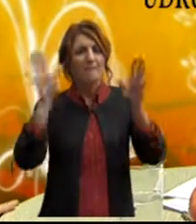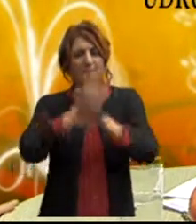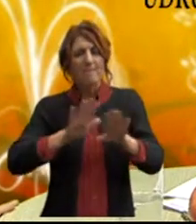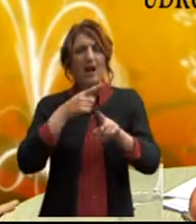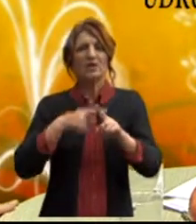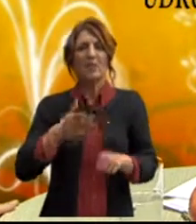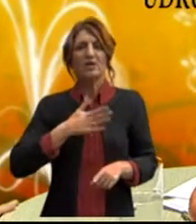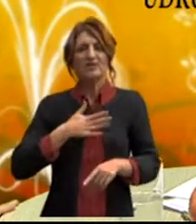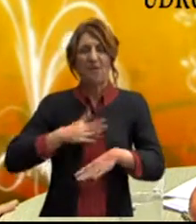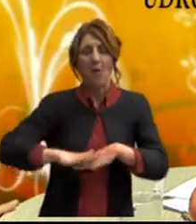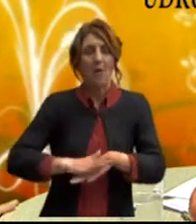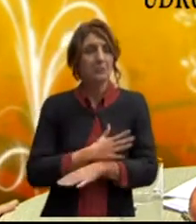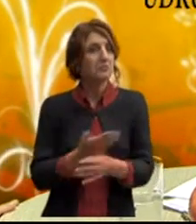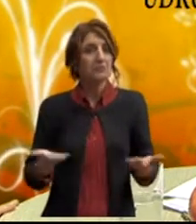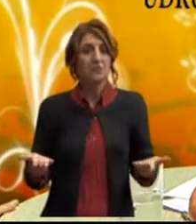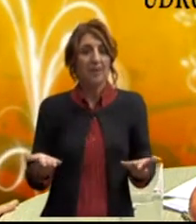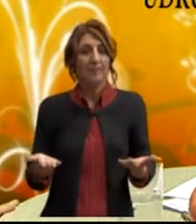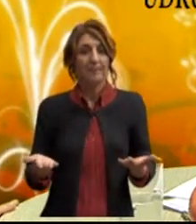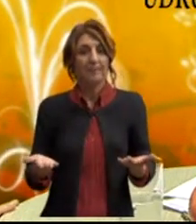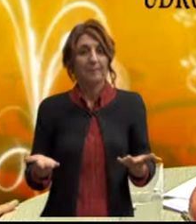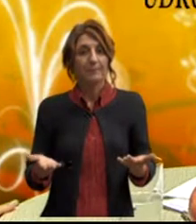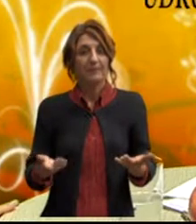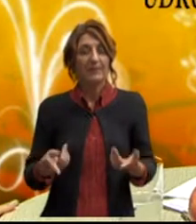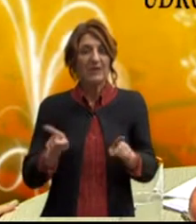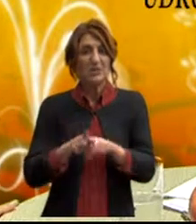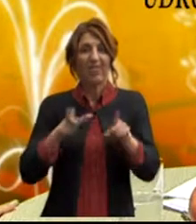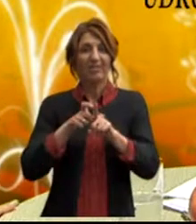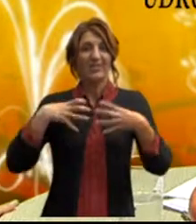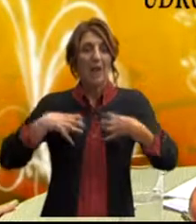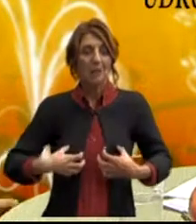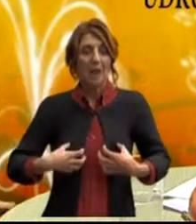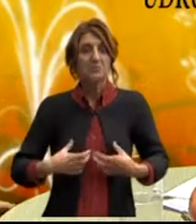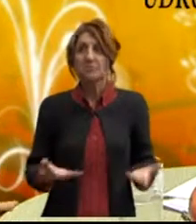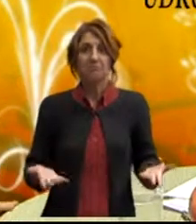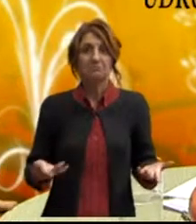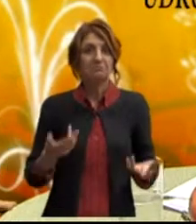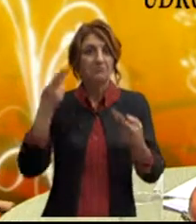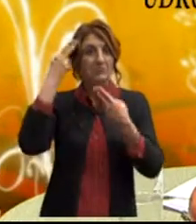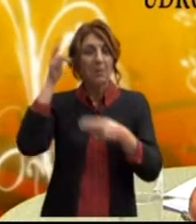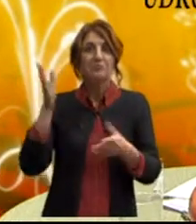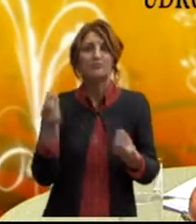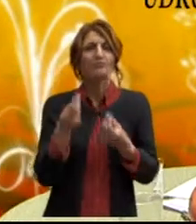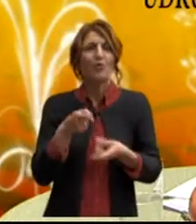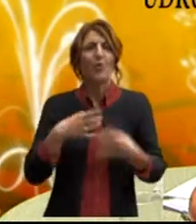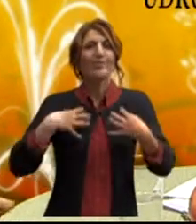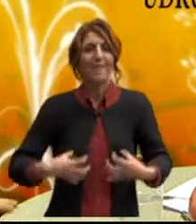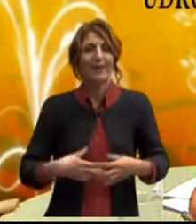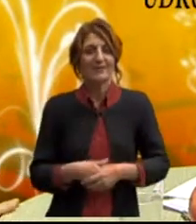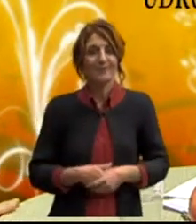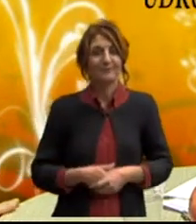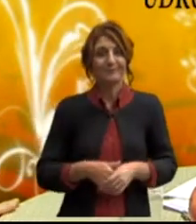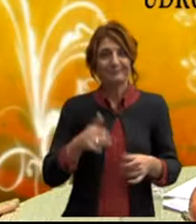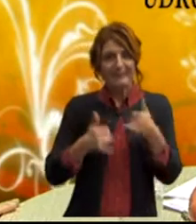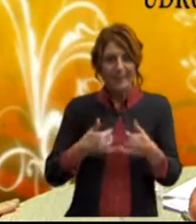ili za svoje organske bolesti. Čak i depresija im je strana. Je li to zato što mi nekad ne prepoznamo tu